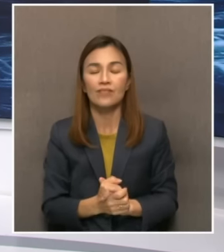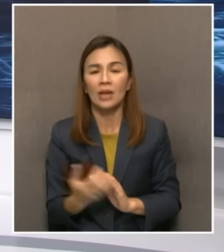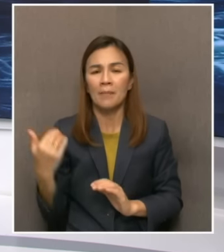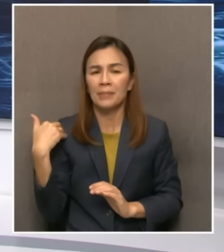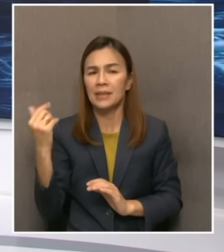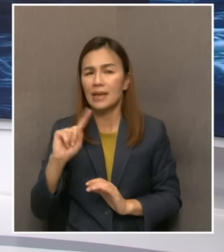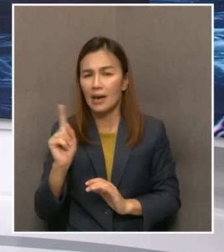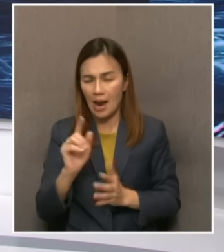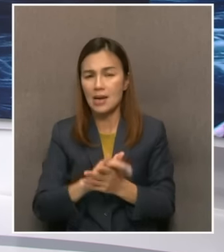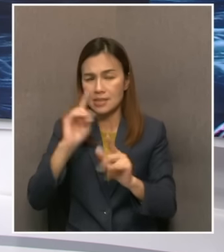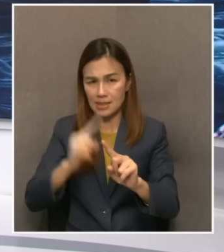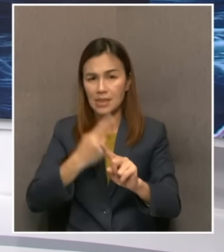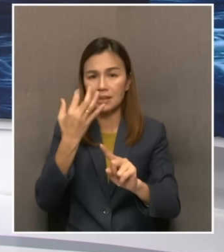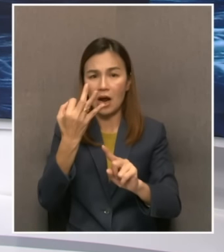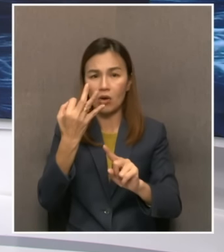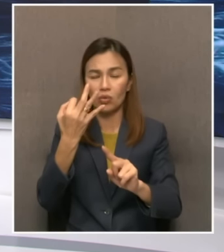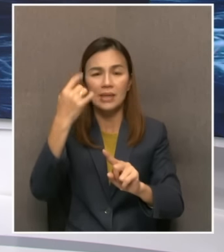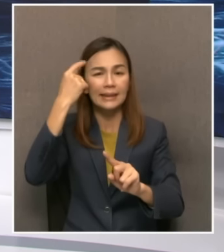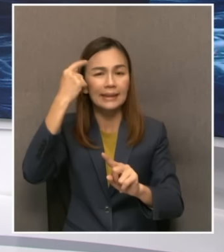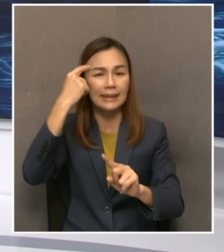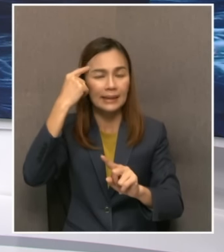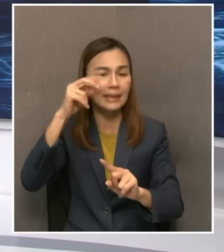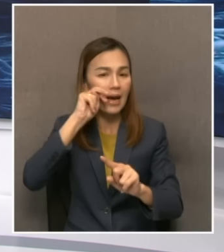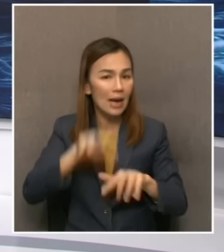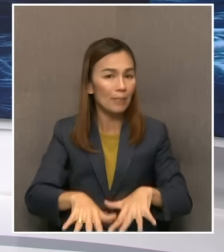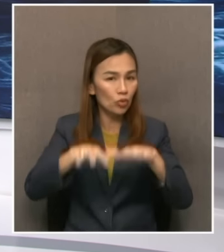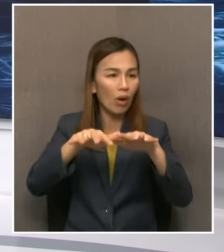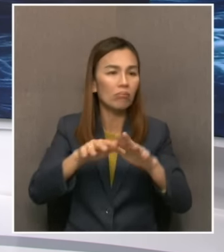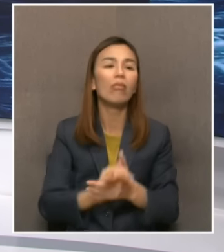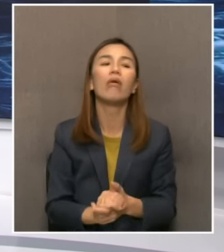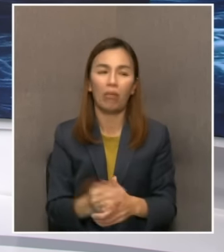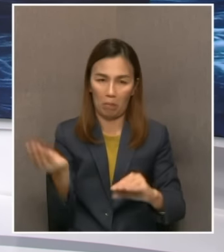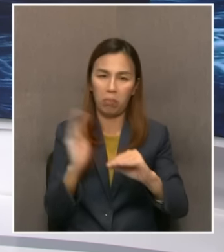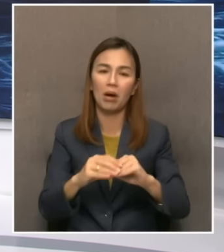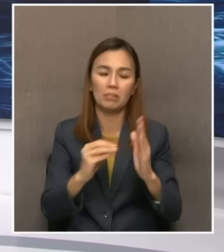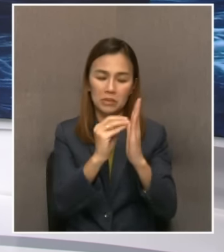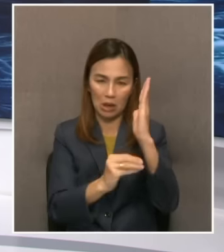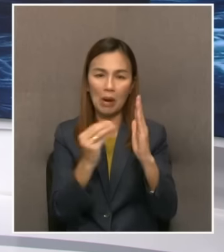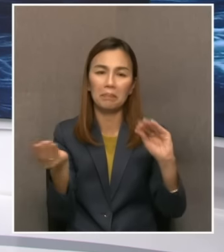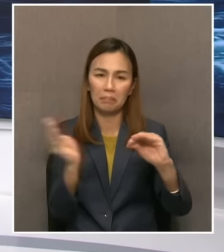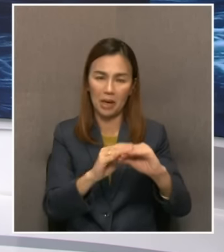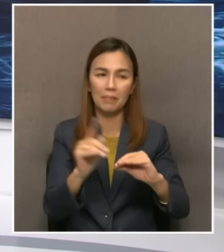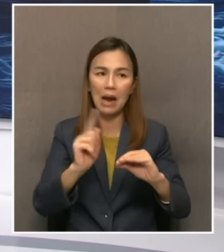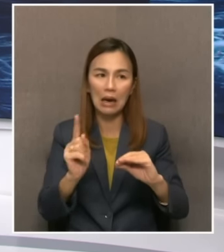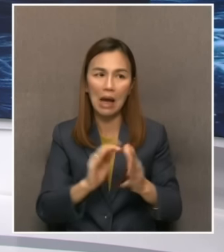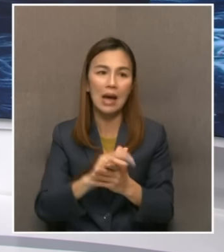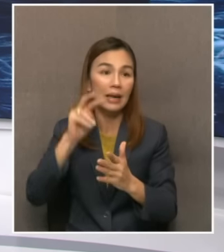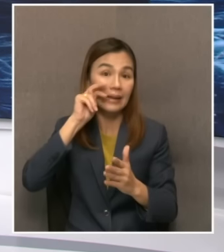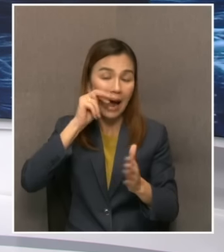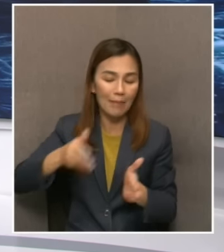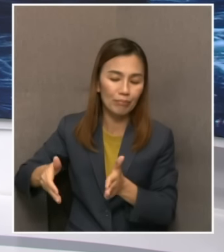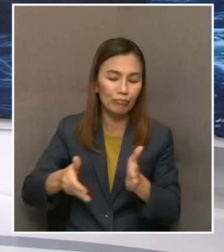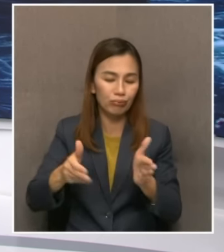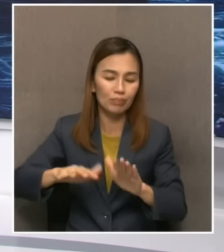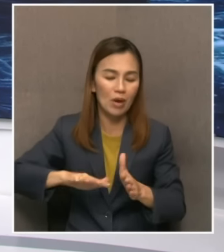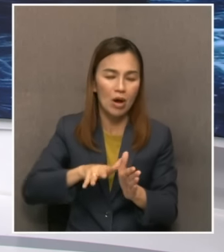าในเดือนกันยายนนี้ล่ะค่ะสถานการณ์น้ำท่วมจะแผ่ขยายออกไปอีกนะคะโดยเฉพาะบริเวณเส้นทางน้ำหลากเส้นทางผ่